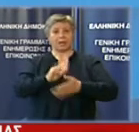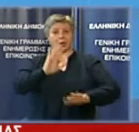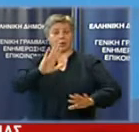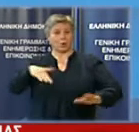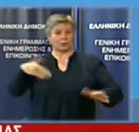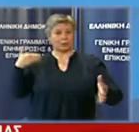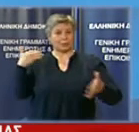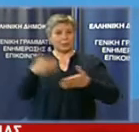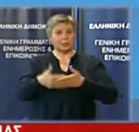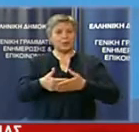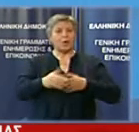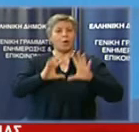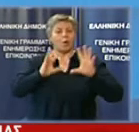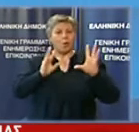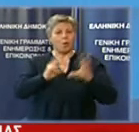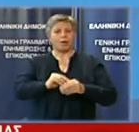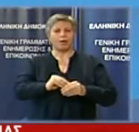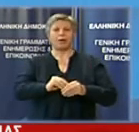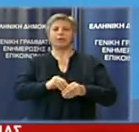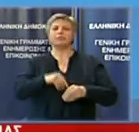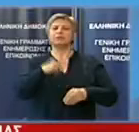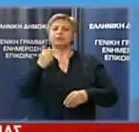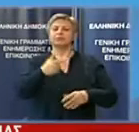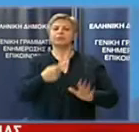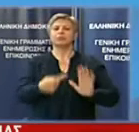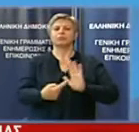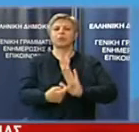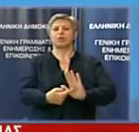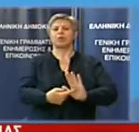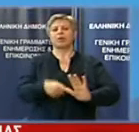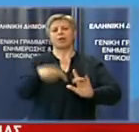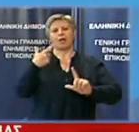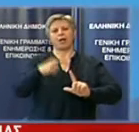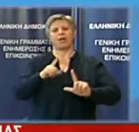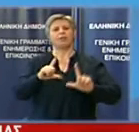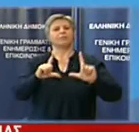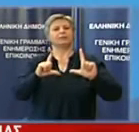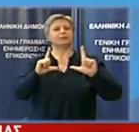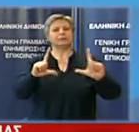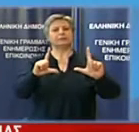περίοδο σταθεροποίησης και στροφής προς την ανάκαμψη.